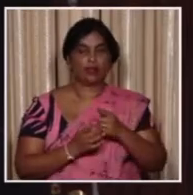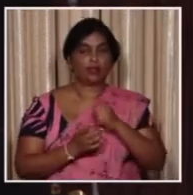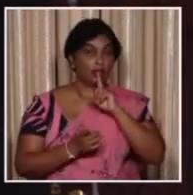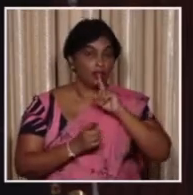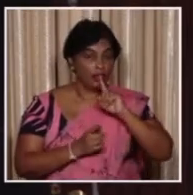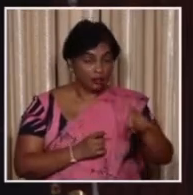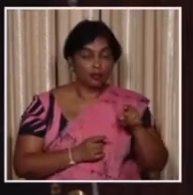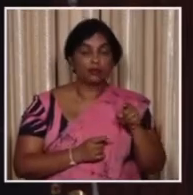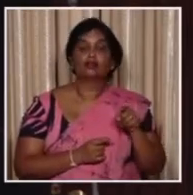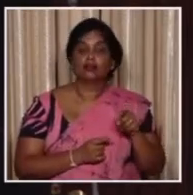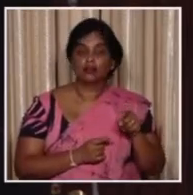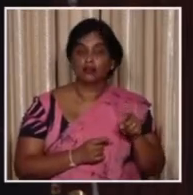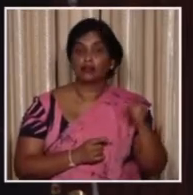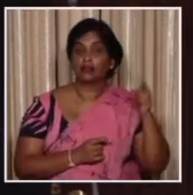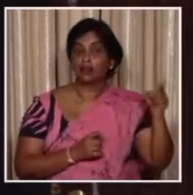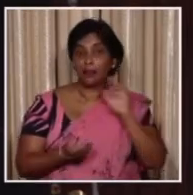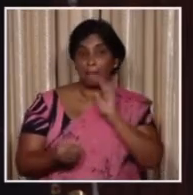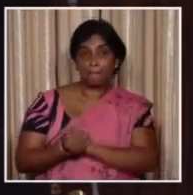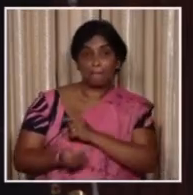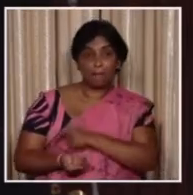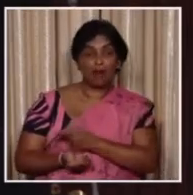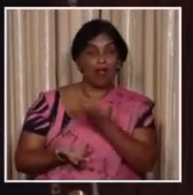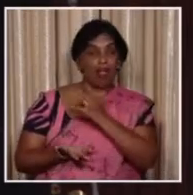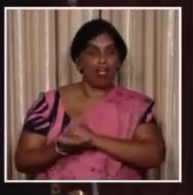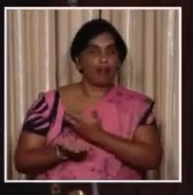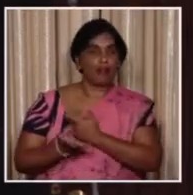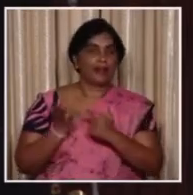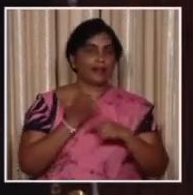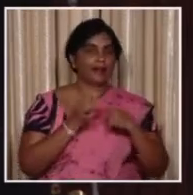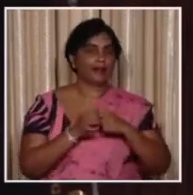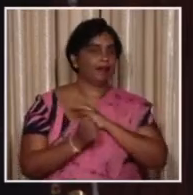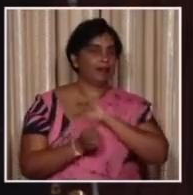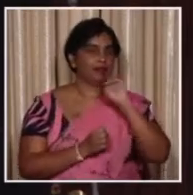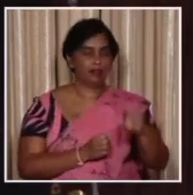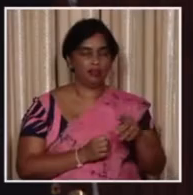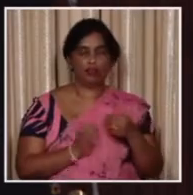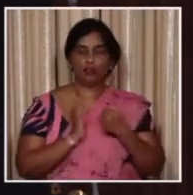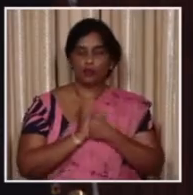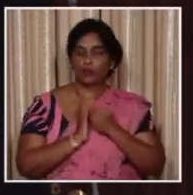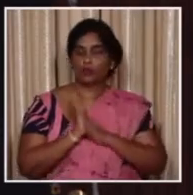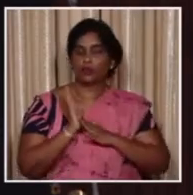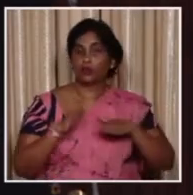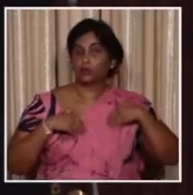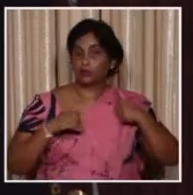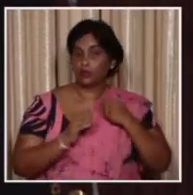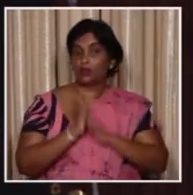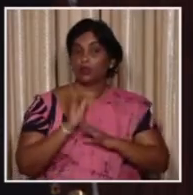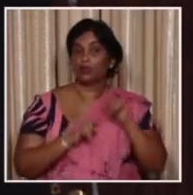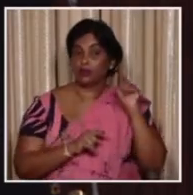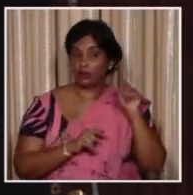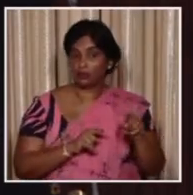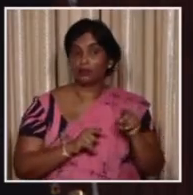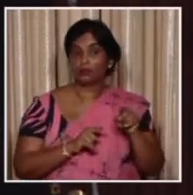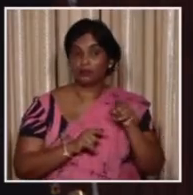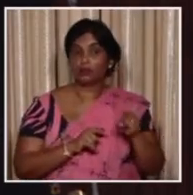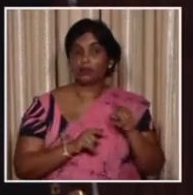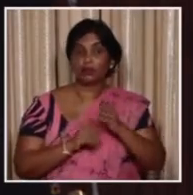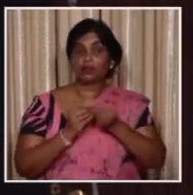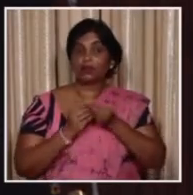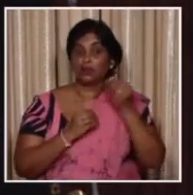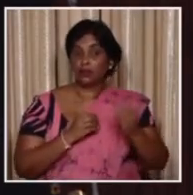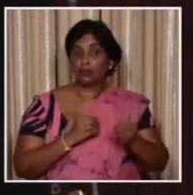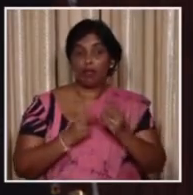එන්හැන්ස්මන්ට් එකක් දෙන්නේ අර ගුදමේ තියෙන ටික ලබා ගන්න. ගරු සෞඛ්‍ය අමාත්‍යතුමනි මේ කඩිය එන්හැන්ස්මන්ට් එකක්